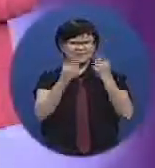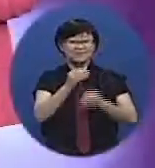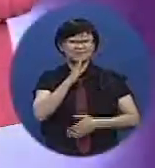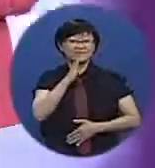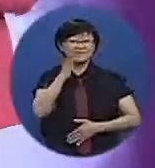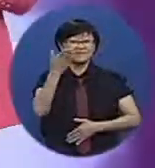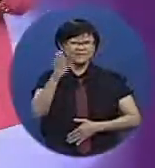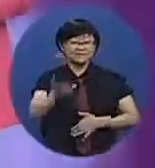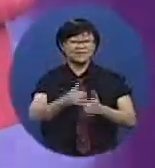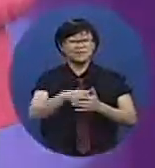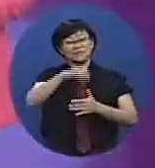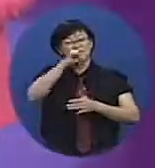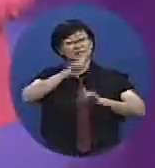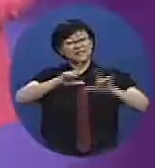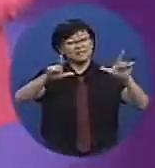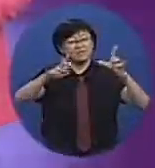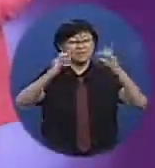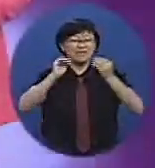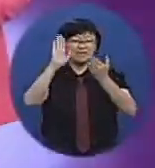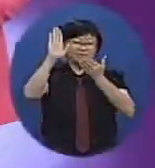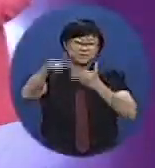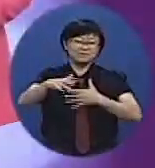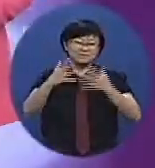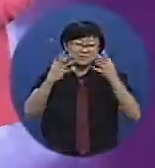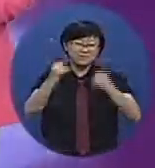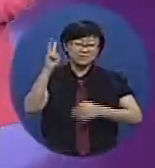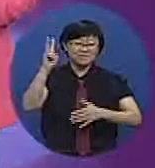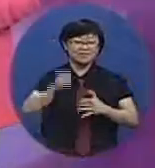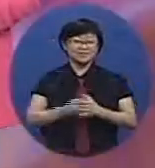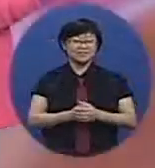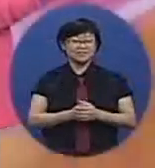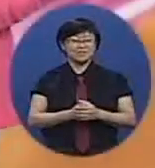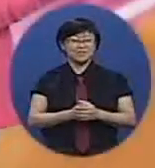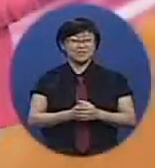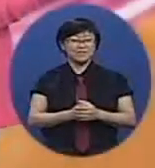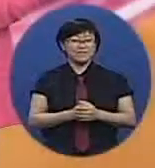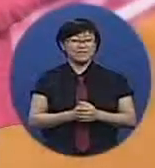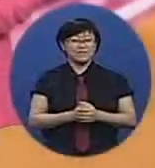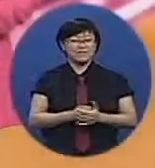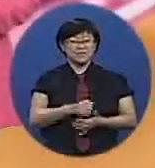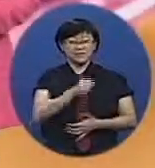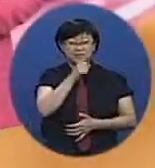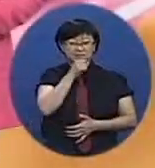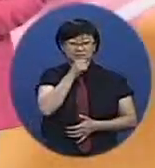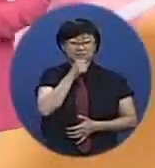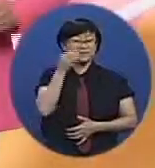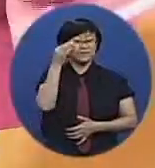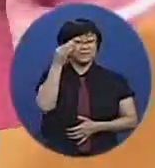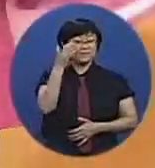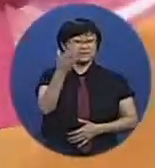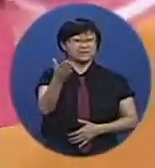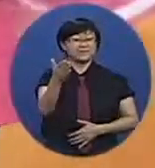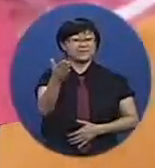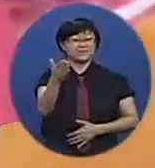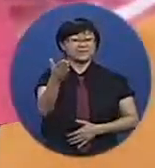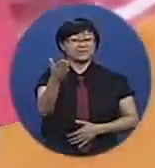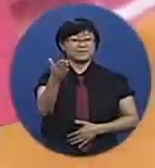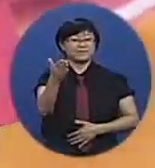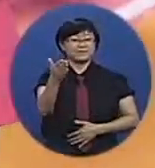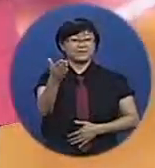하셨으니까 그럼. 좋은 날만 많이 있으실 거예요. 예, 예. 그렇습니다. 네? 자, 점수 보겠습니다. 점수